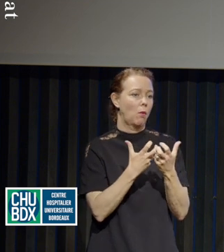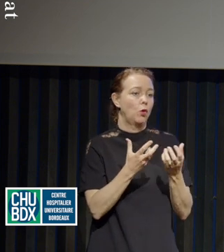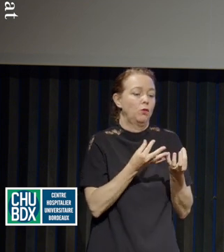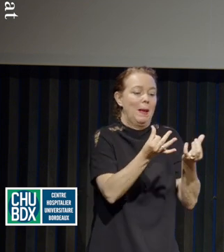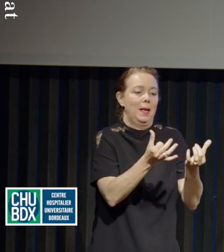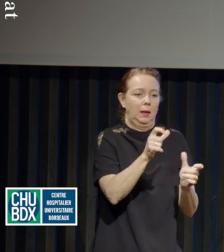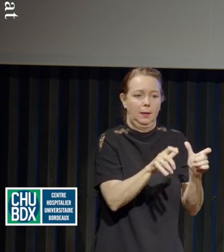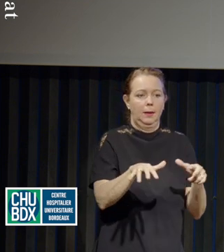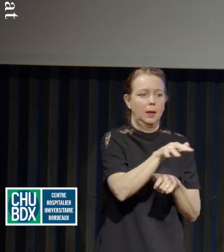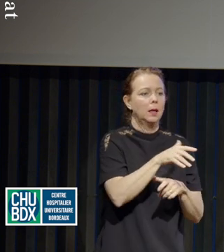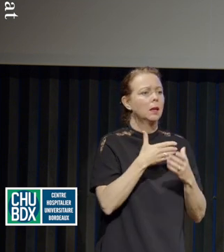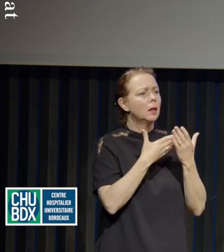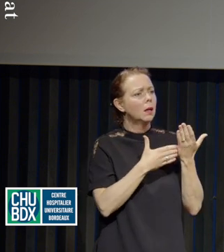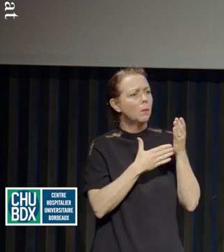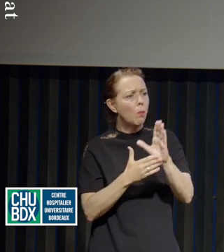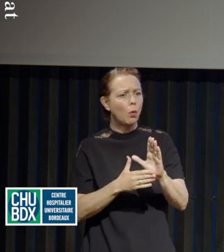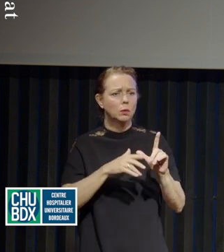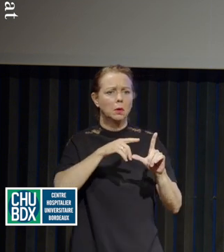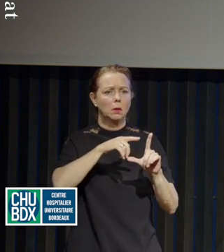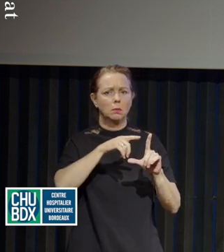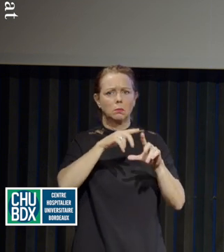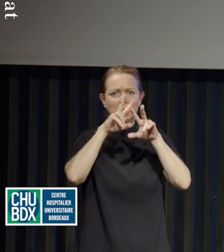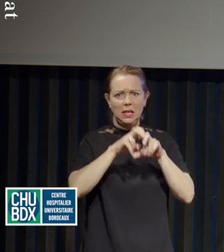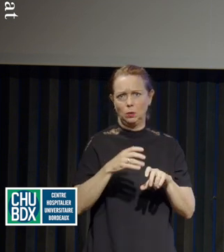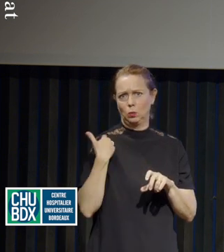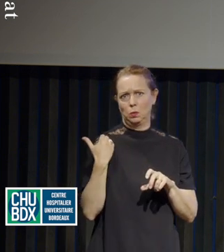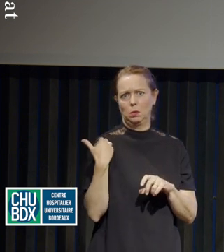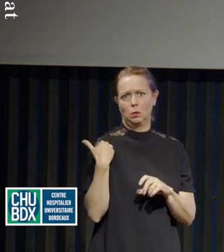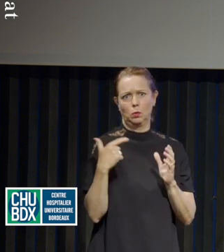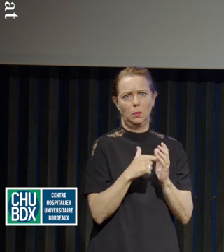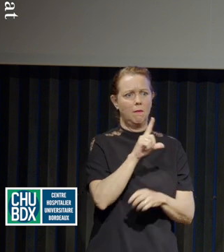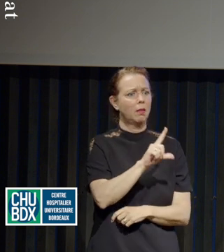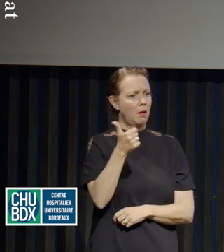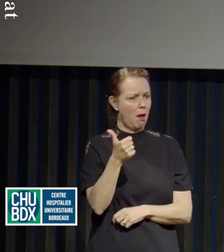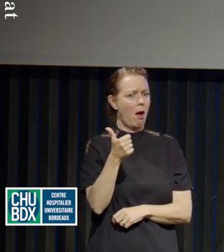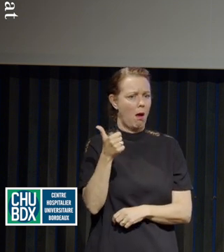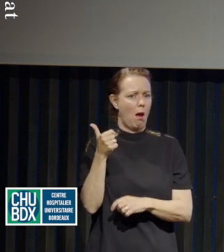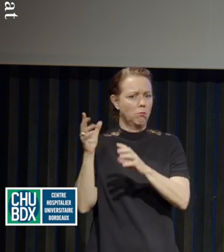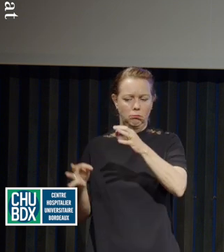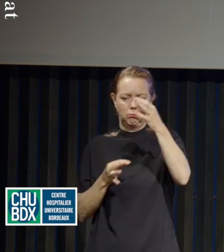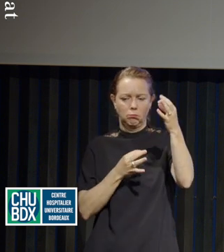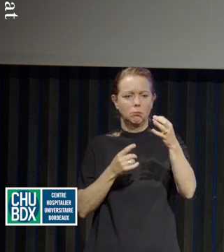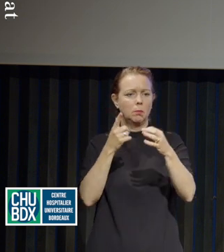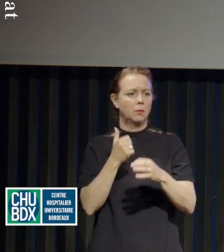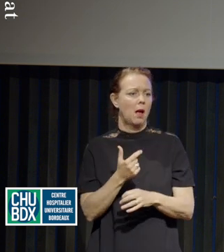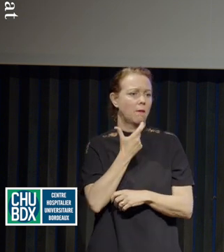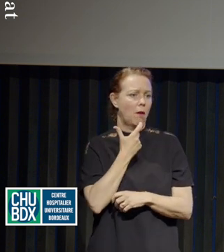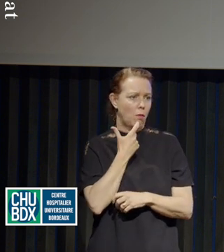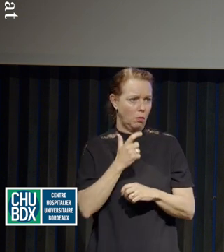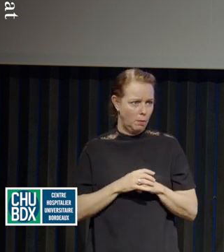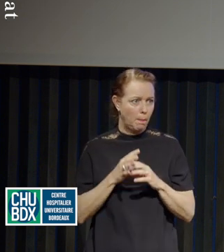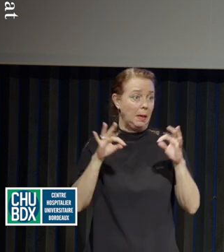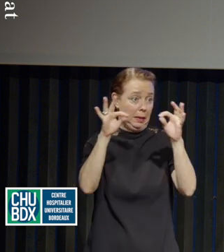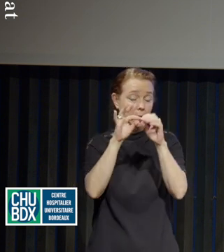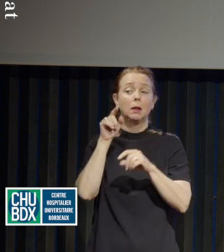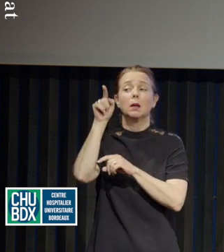d'une étude qui est plutôt récente, une étude de 2021, qui est une étude finlandaise, où dans cette